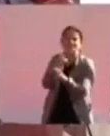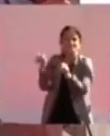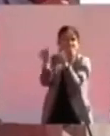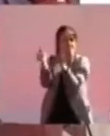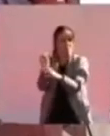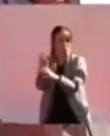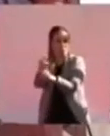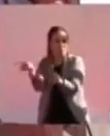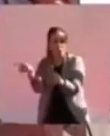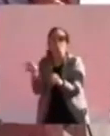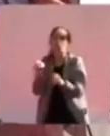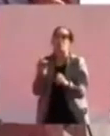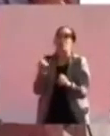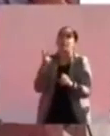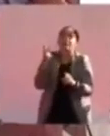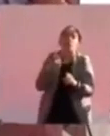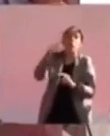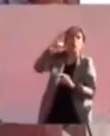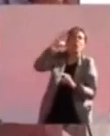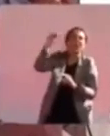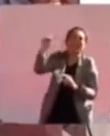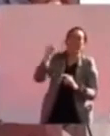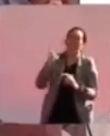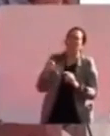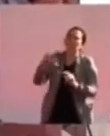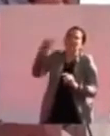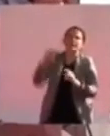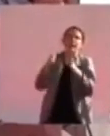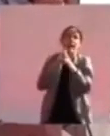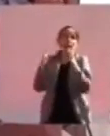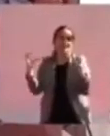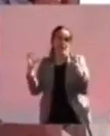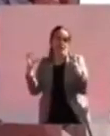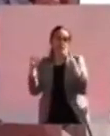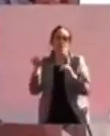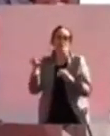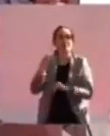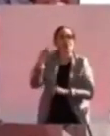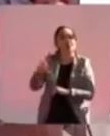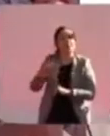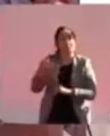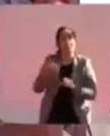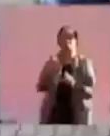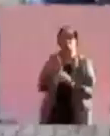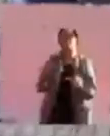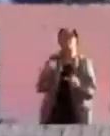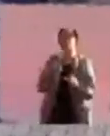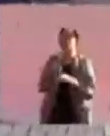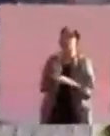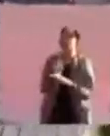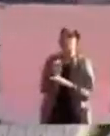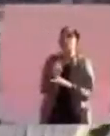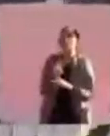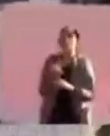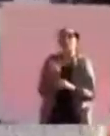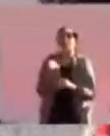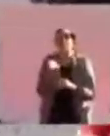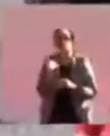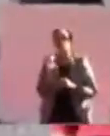sono aziende e spesso il personale docente in gran parte incolpevolmente vede in insegnamento come una seconda o terza